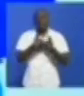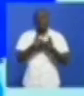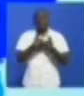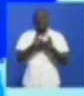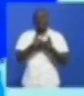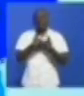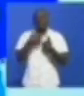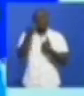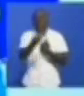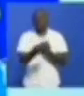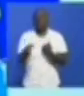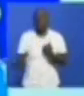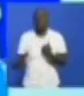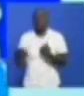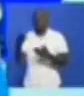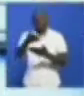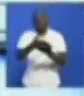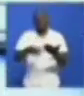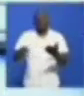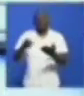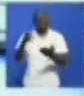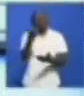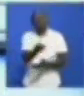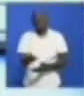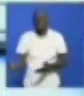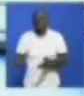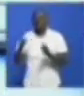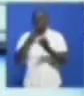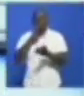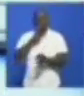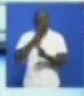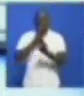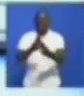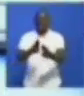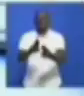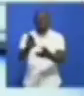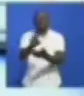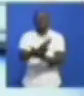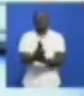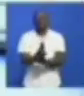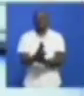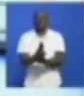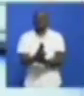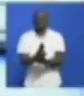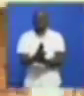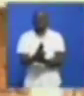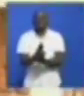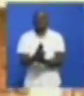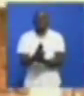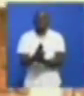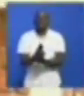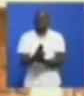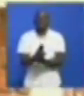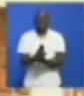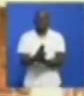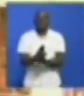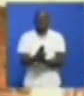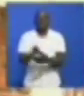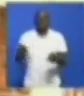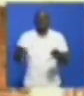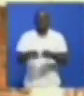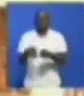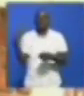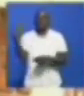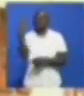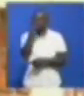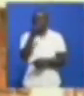le matériau? Quelques éléments de réponse avec Drissa Traoré et Mireille Carole Touma. Aussi beau